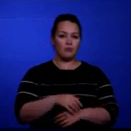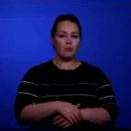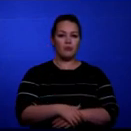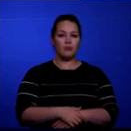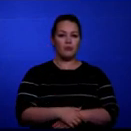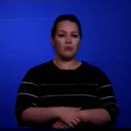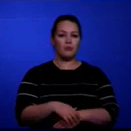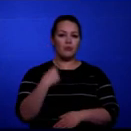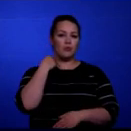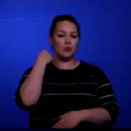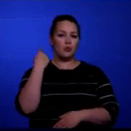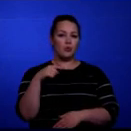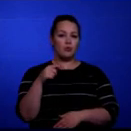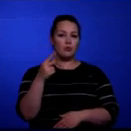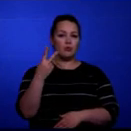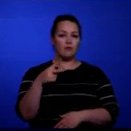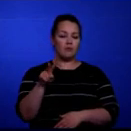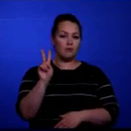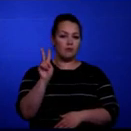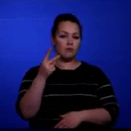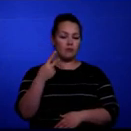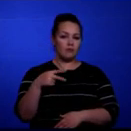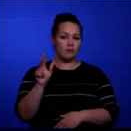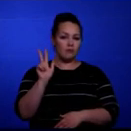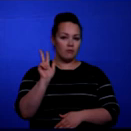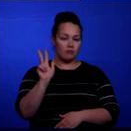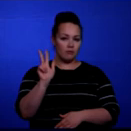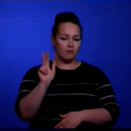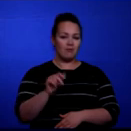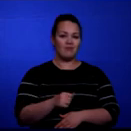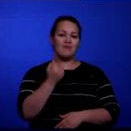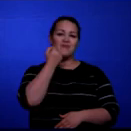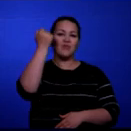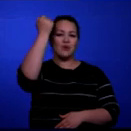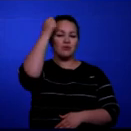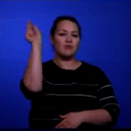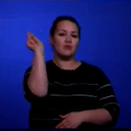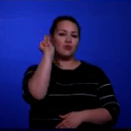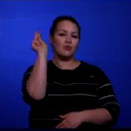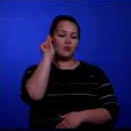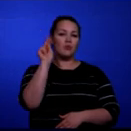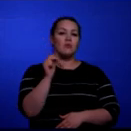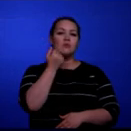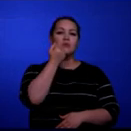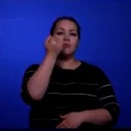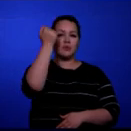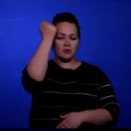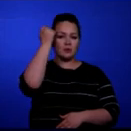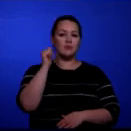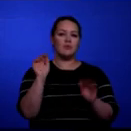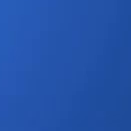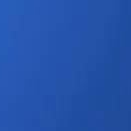номер 22 и 23 а я благодарю вас за урок спасибо до